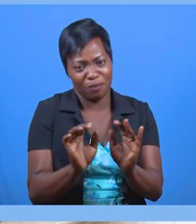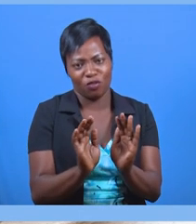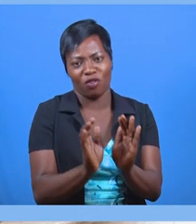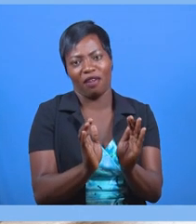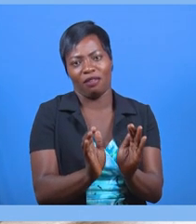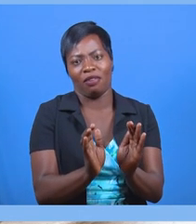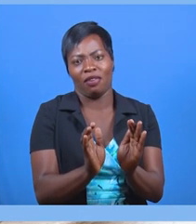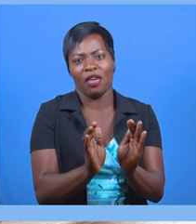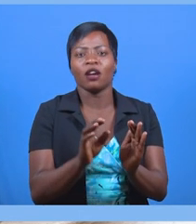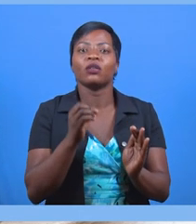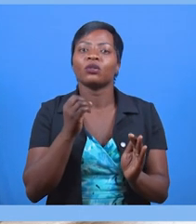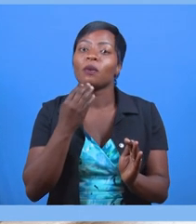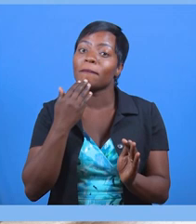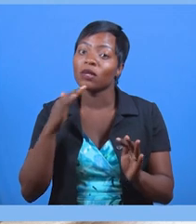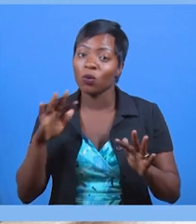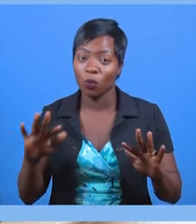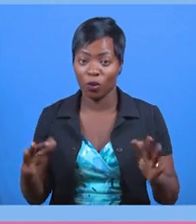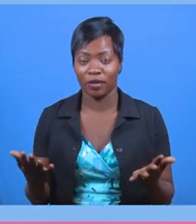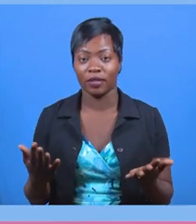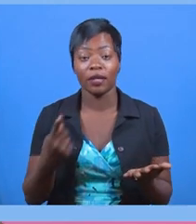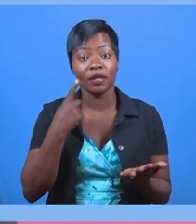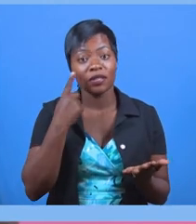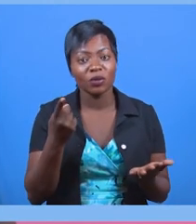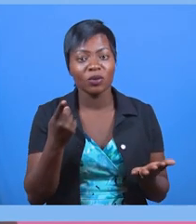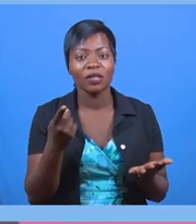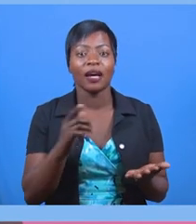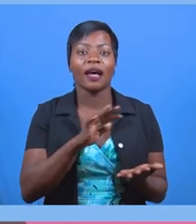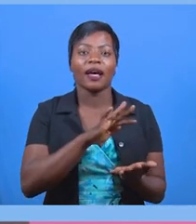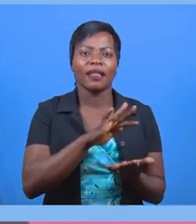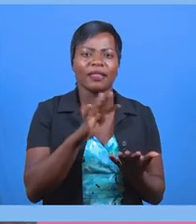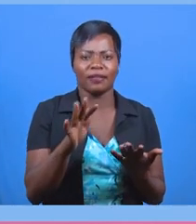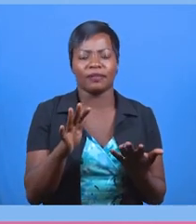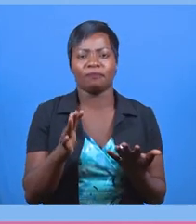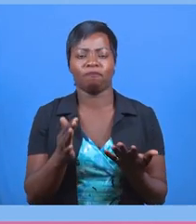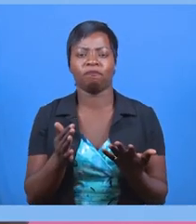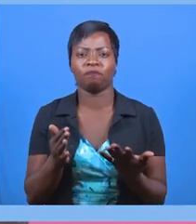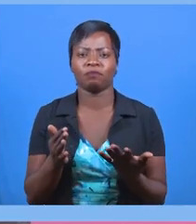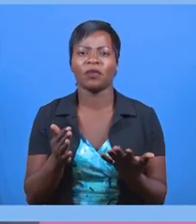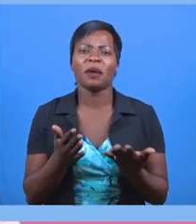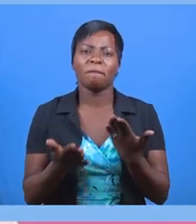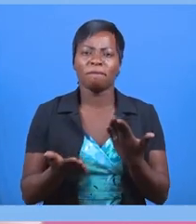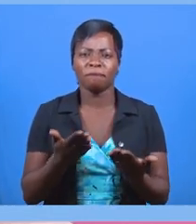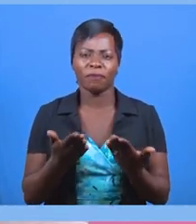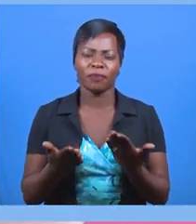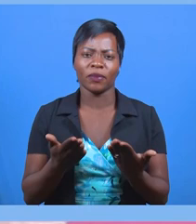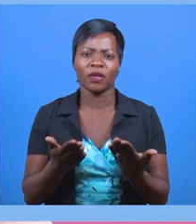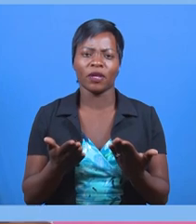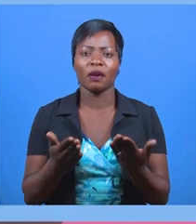saka muchanoona kuti hatisi kupinda mupfungwa iri pa